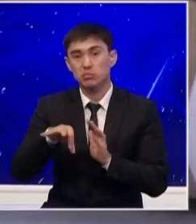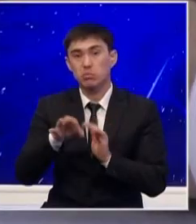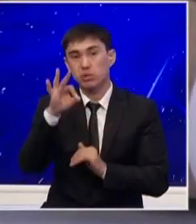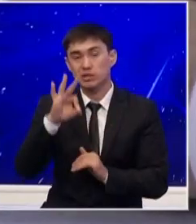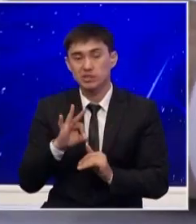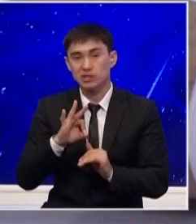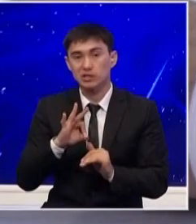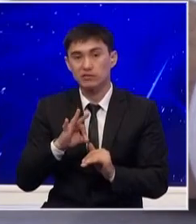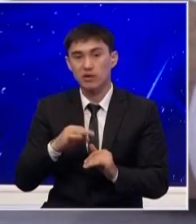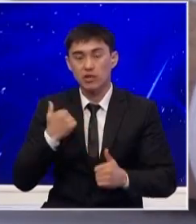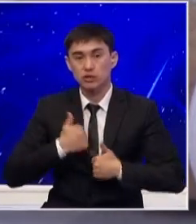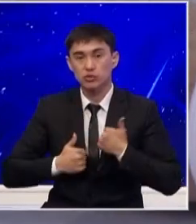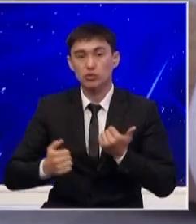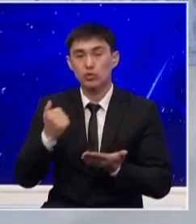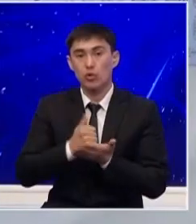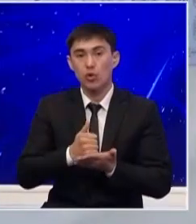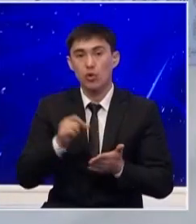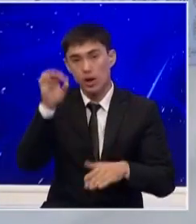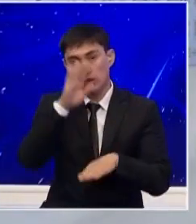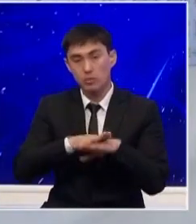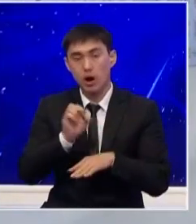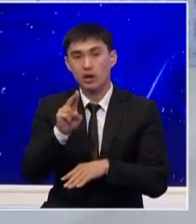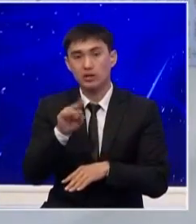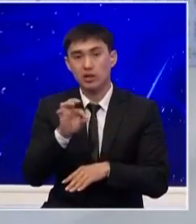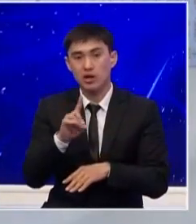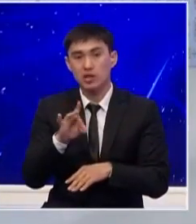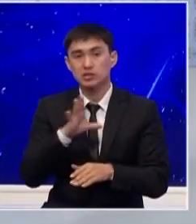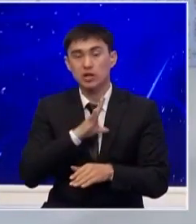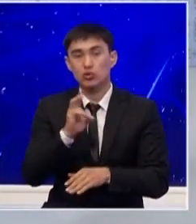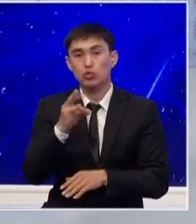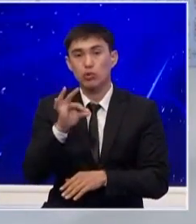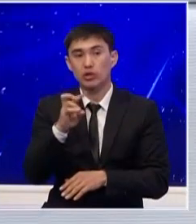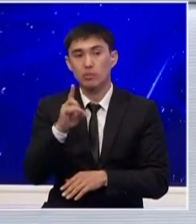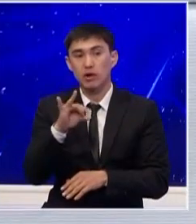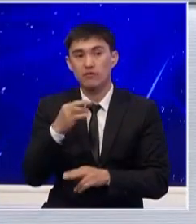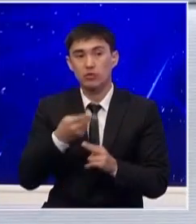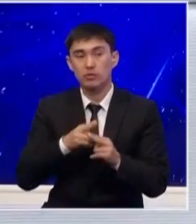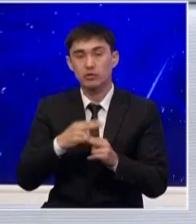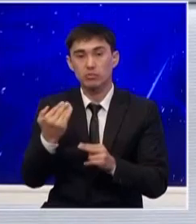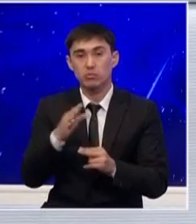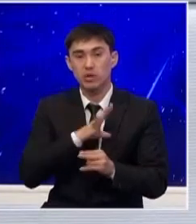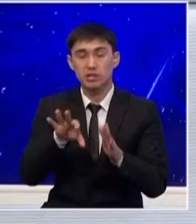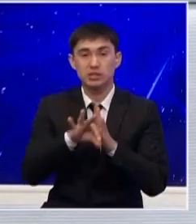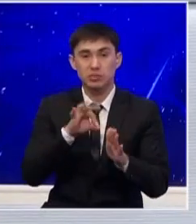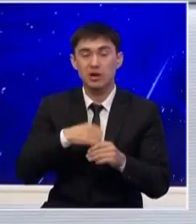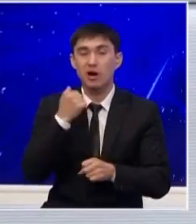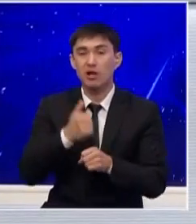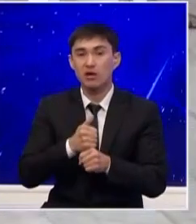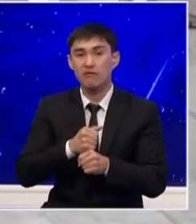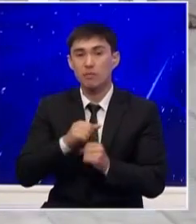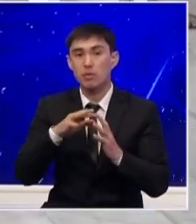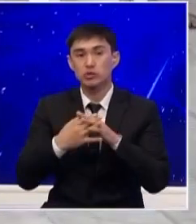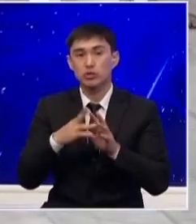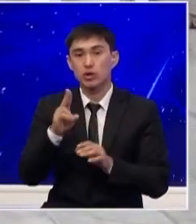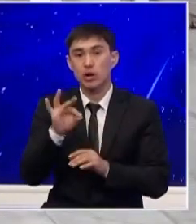избирателей, достойным на роль акима Ахдалинского сельского округа стал Нурбол Нарбаев. Кроме того, были избраны главы поселков